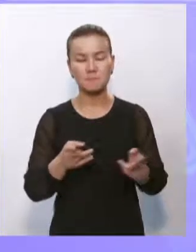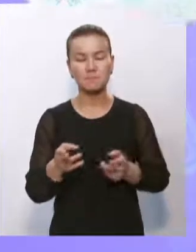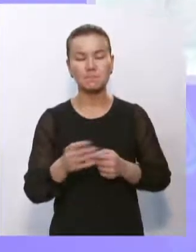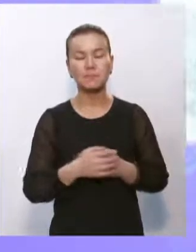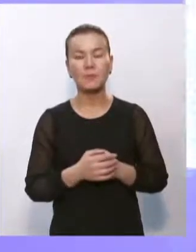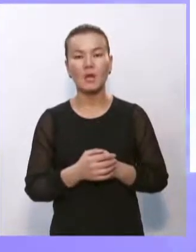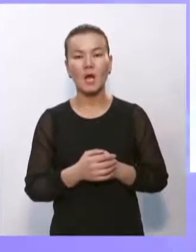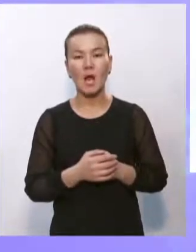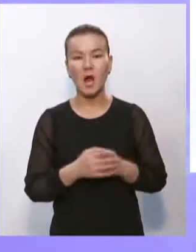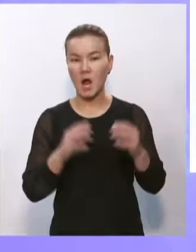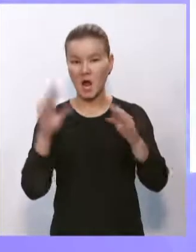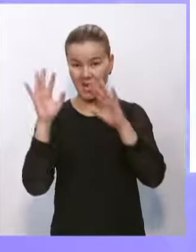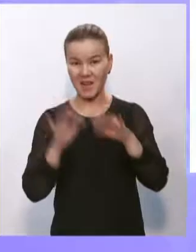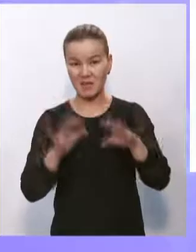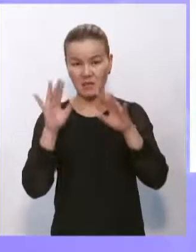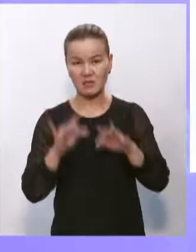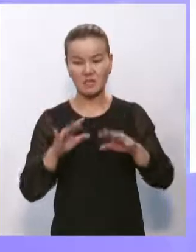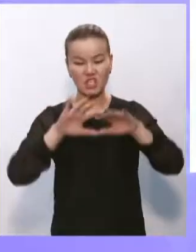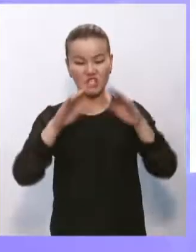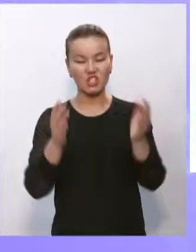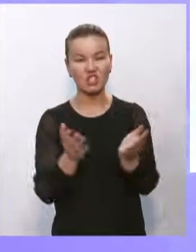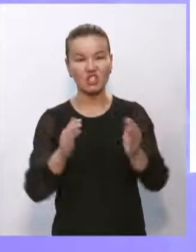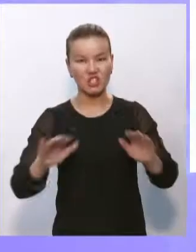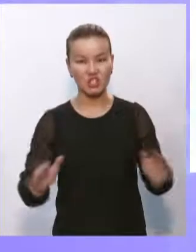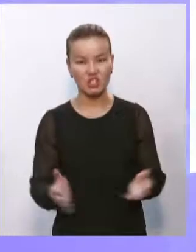Кардан киши жасашат.